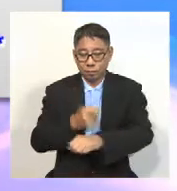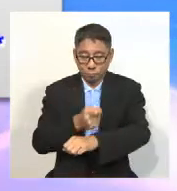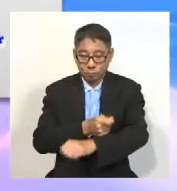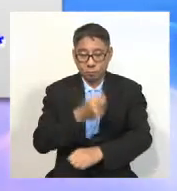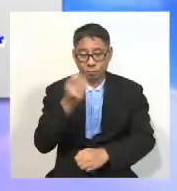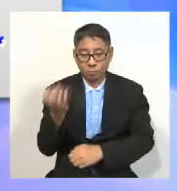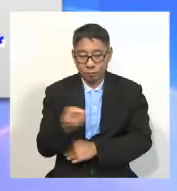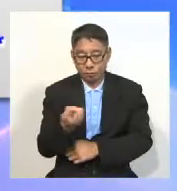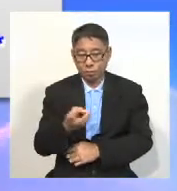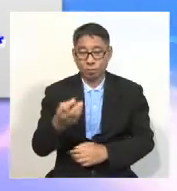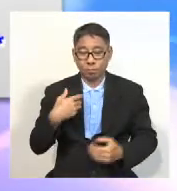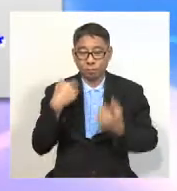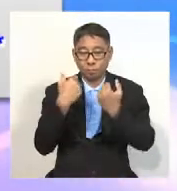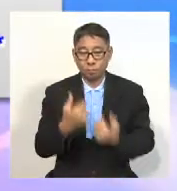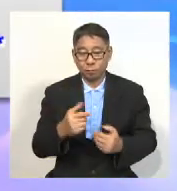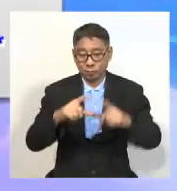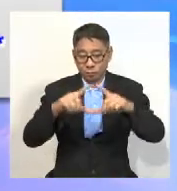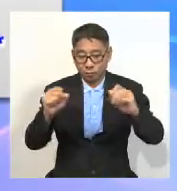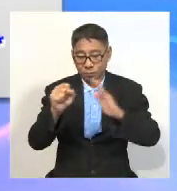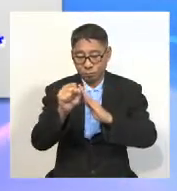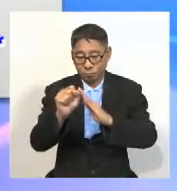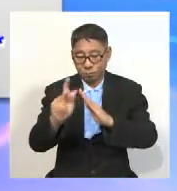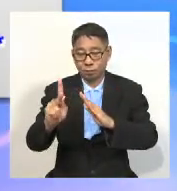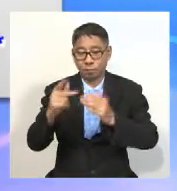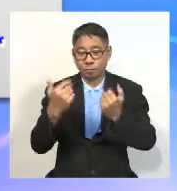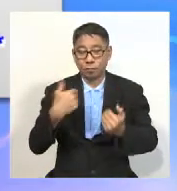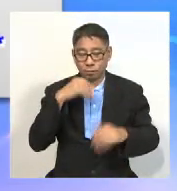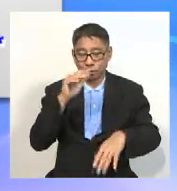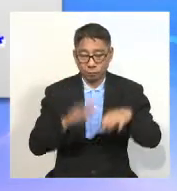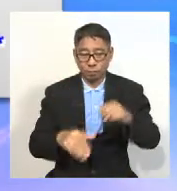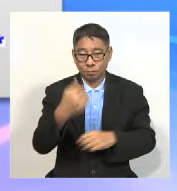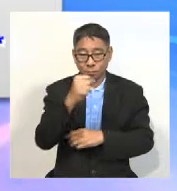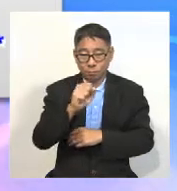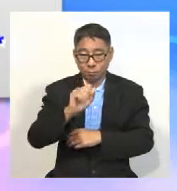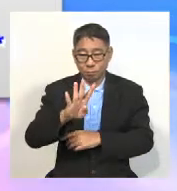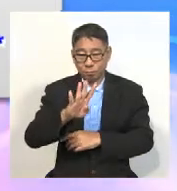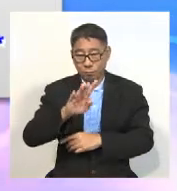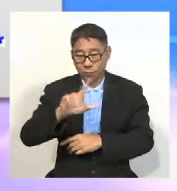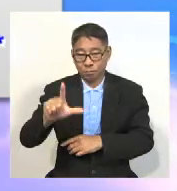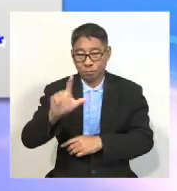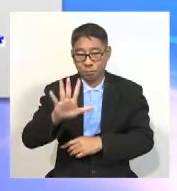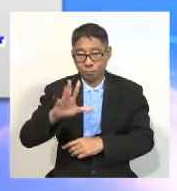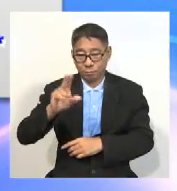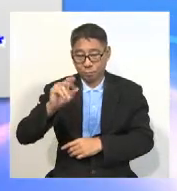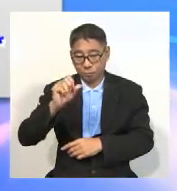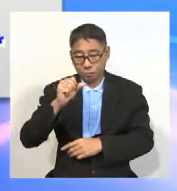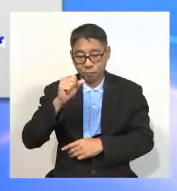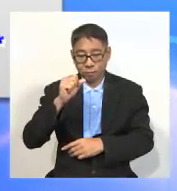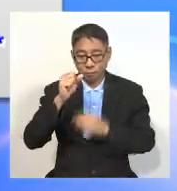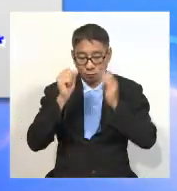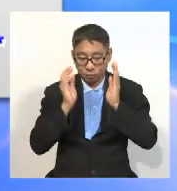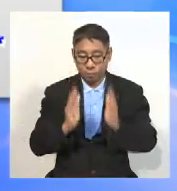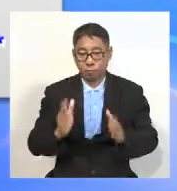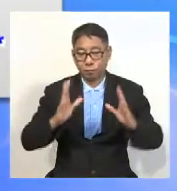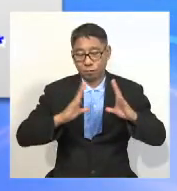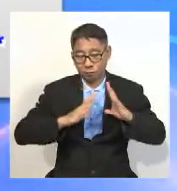ได้น้อยอย่างเต็มที่นะคะโดยเฉพาะคนที่มีบัตรสวัสดิการแห่งรัฐตอนนี้มีอยู่ประมาณ 14,500,000 คนคาดว่าคนที่จะ